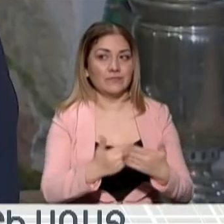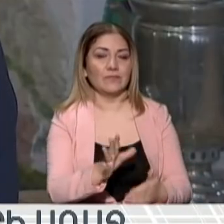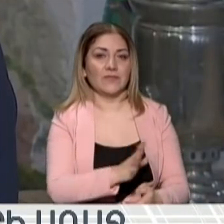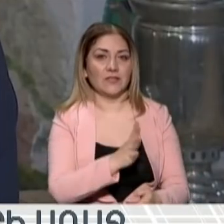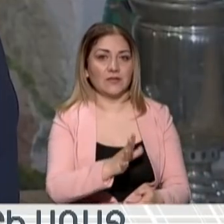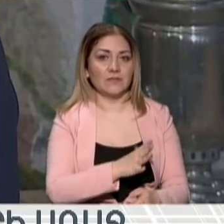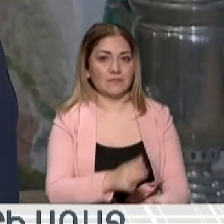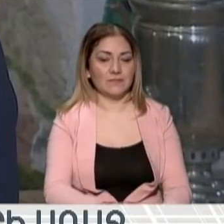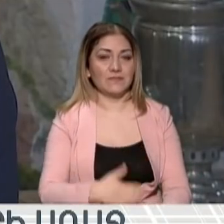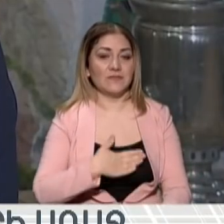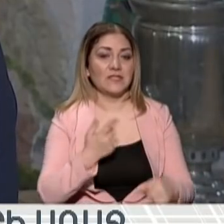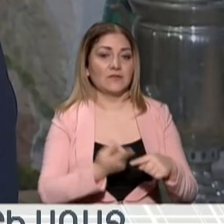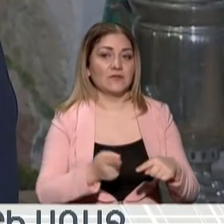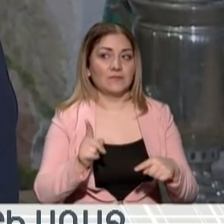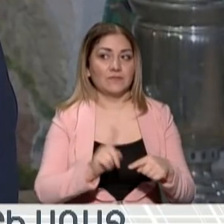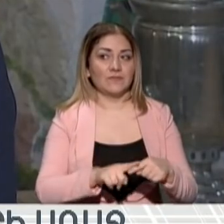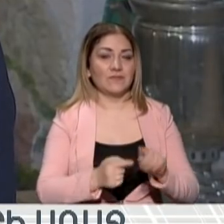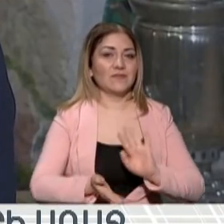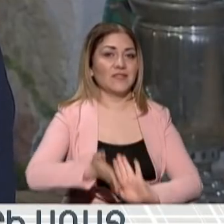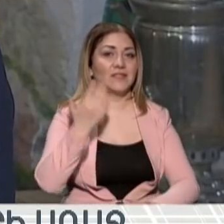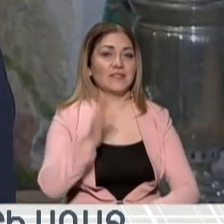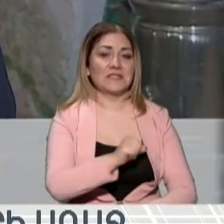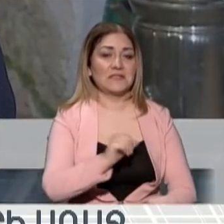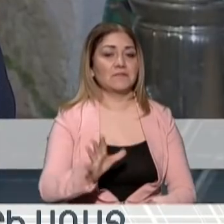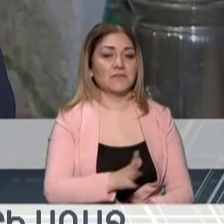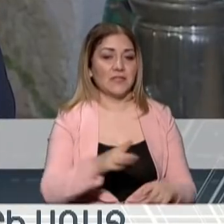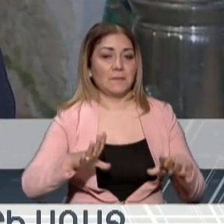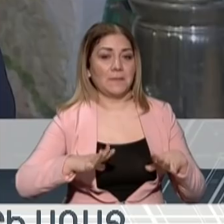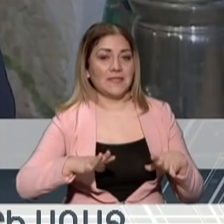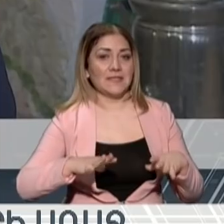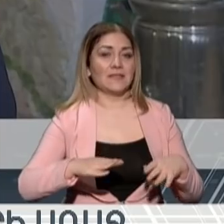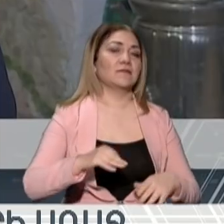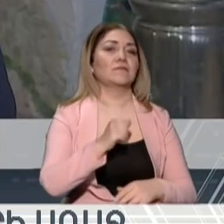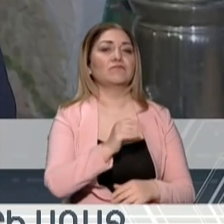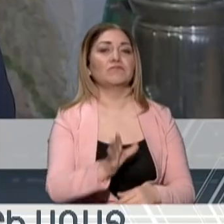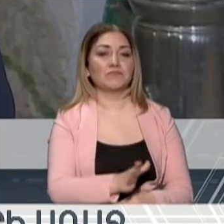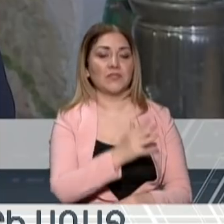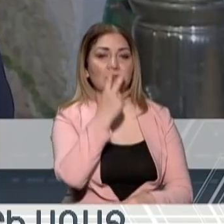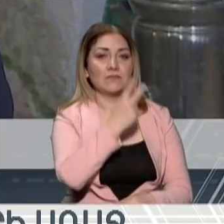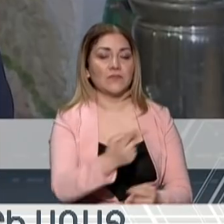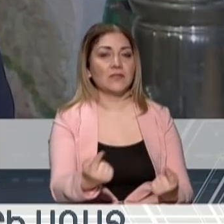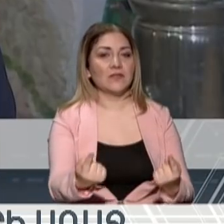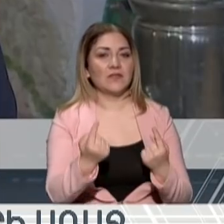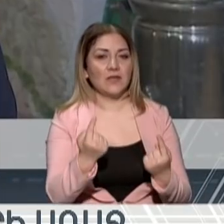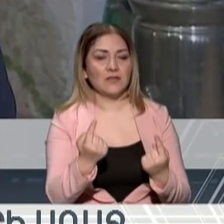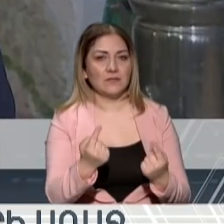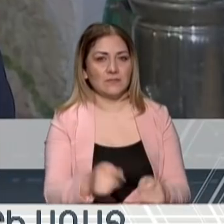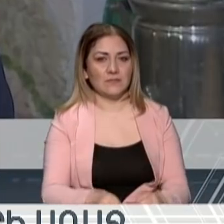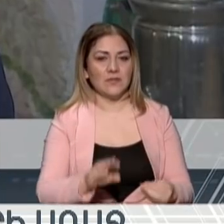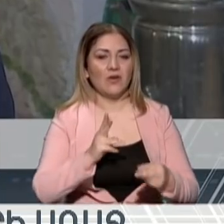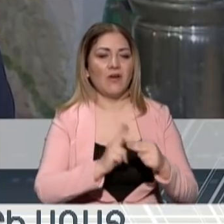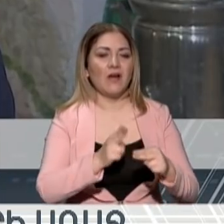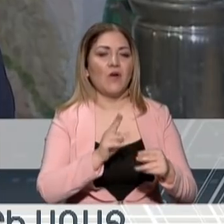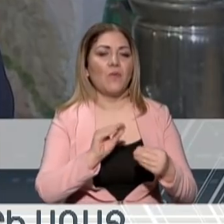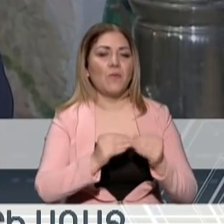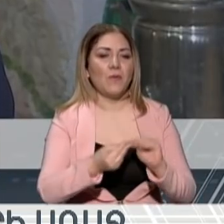եղել են։ Ես որպես ոչ վաղ անցյալի գործարար տեսնում եմ, որ կան շատ արհեստական